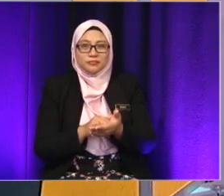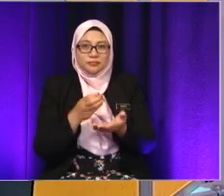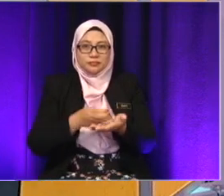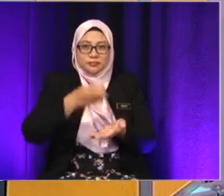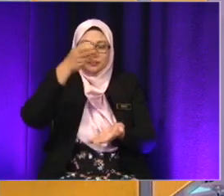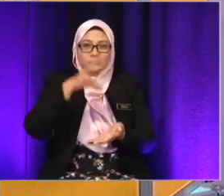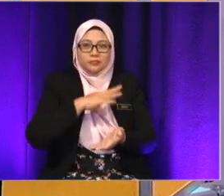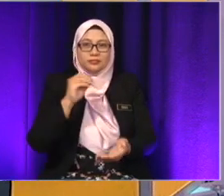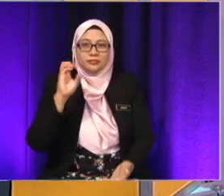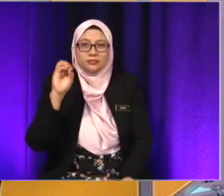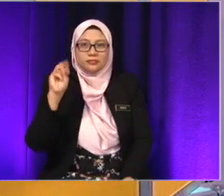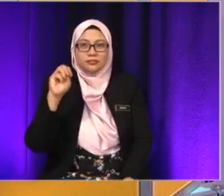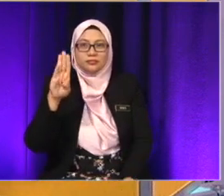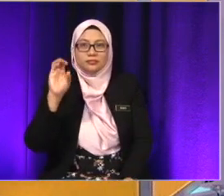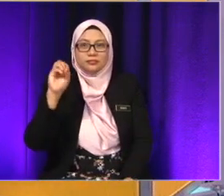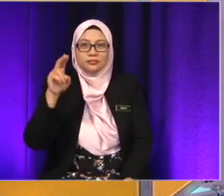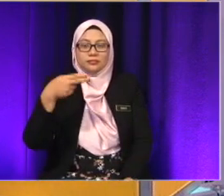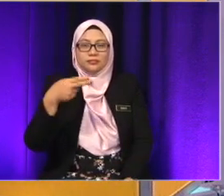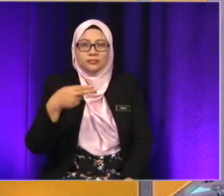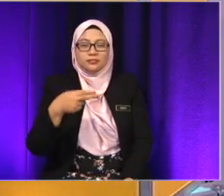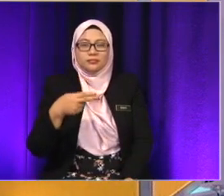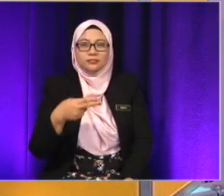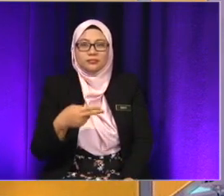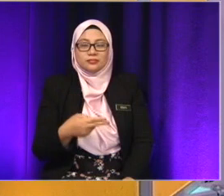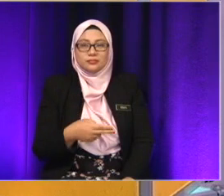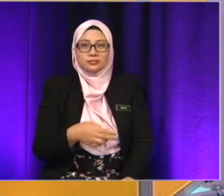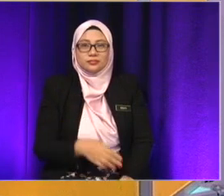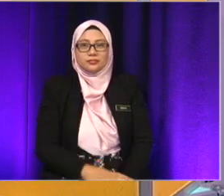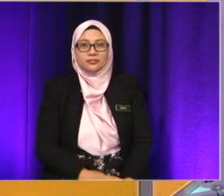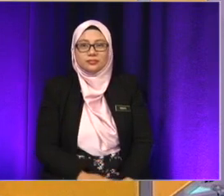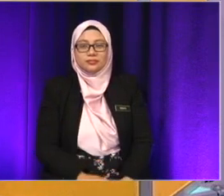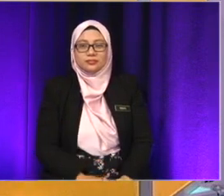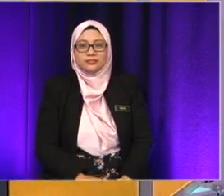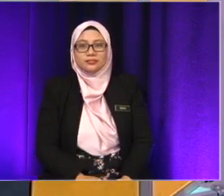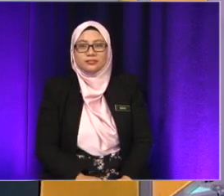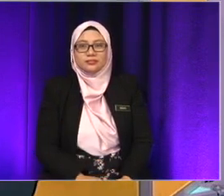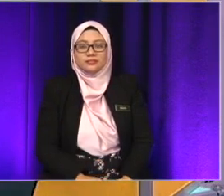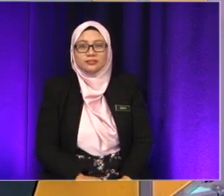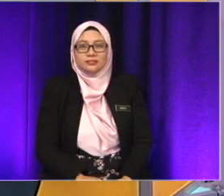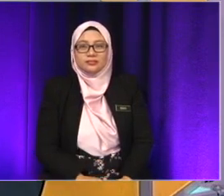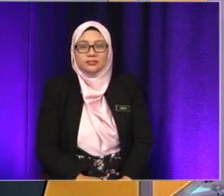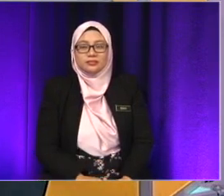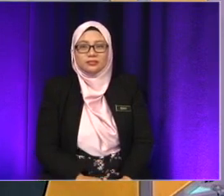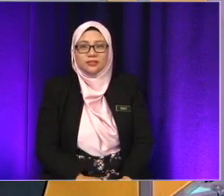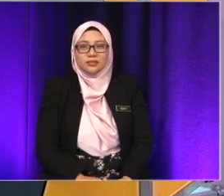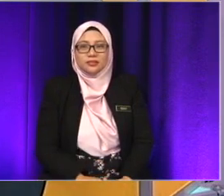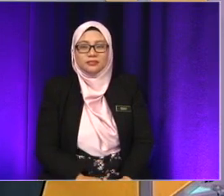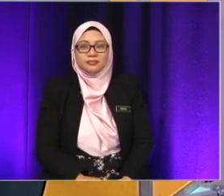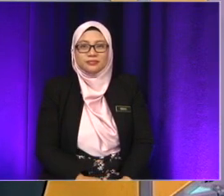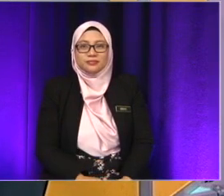dia. Maknanya dia kalau kata dia keluar atau dia masuk nanti kita akan tunjuk atas meja ni. Okey. Insya-Allah. Okey. Kita teruskan lagi